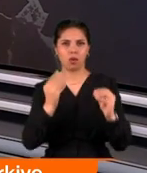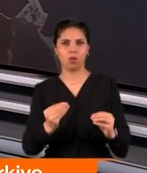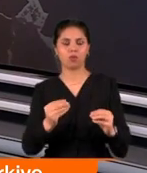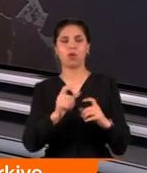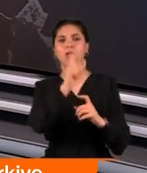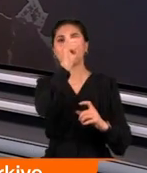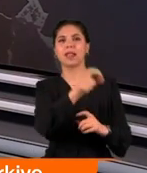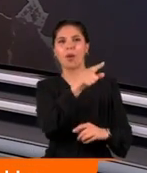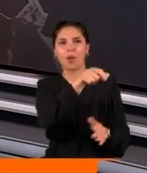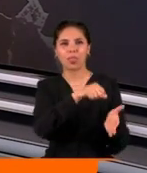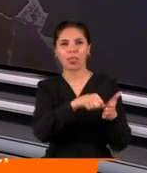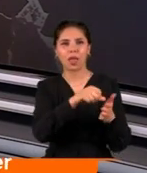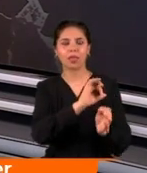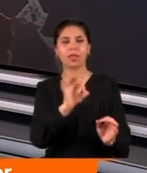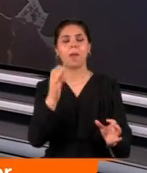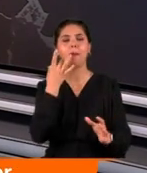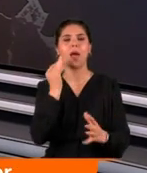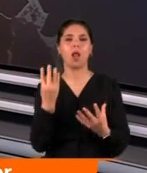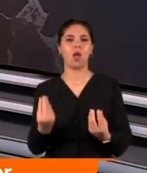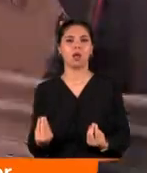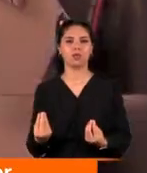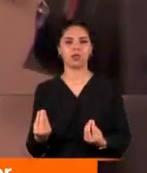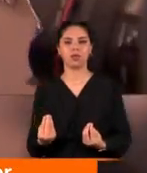Ergin'in durumu da o tarihte netlik kazanacak.